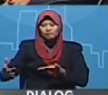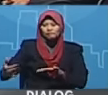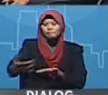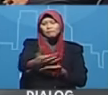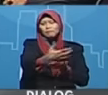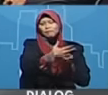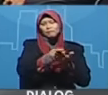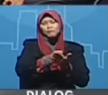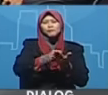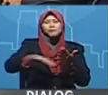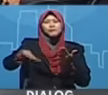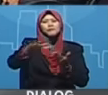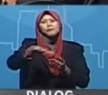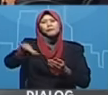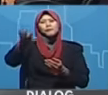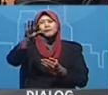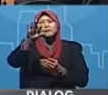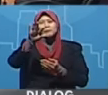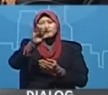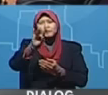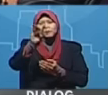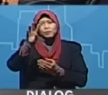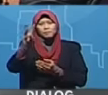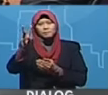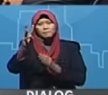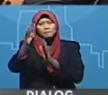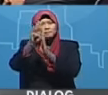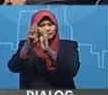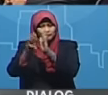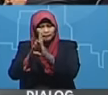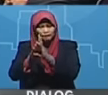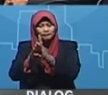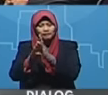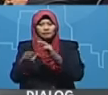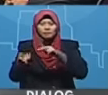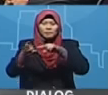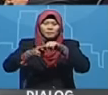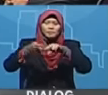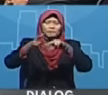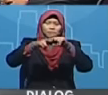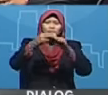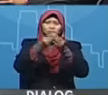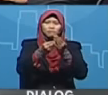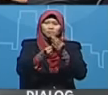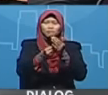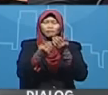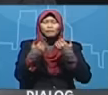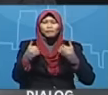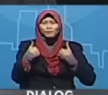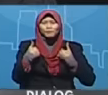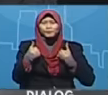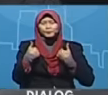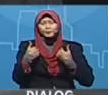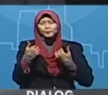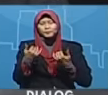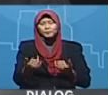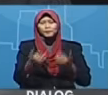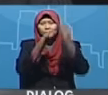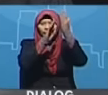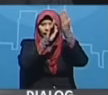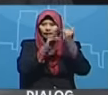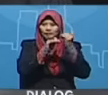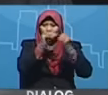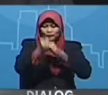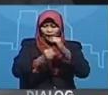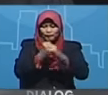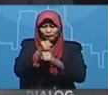kurang 86 bilion. Okay. Jadi ini satu peningkatan dan pencapaian yang baik. Dan kita berharap pada tahun ini